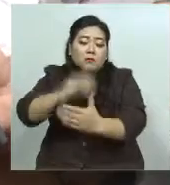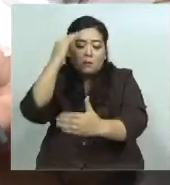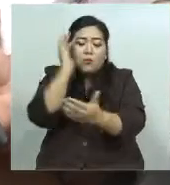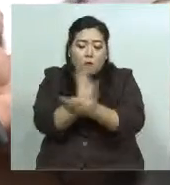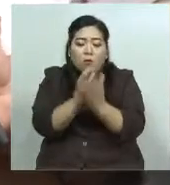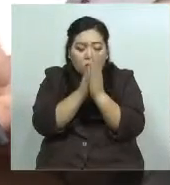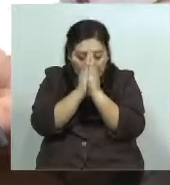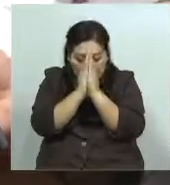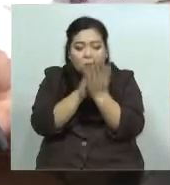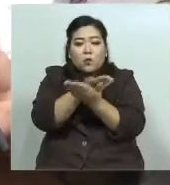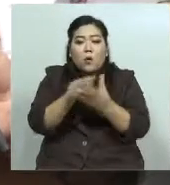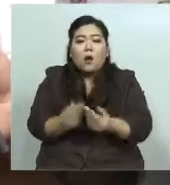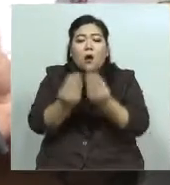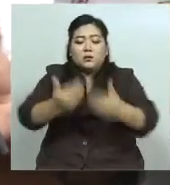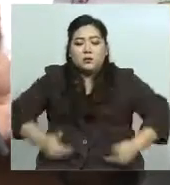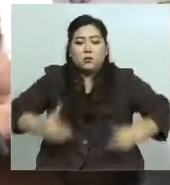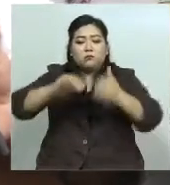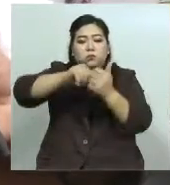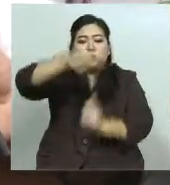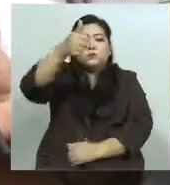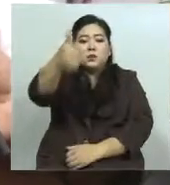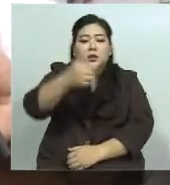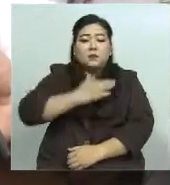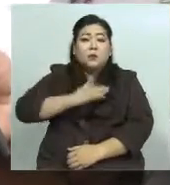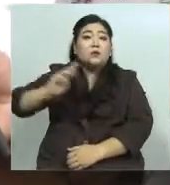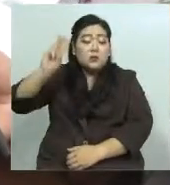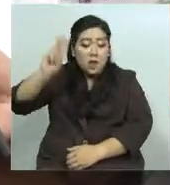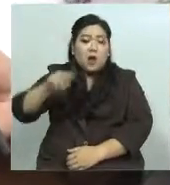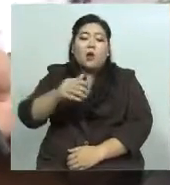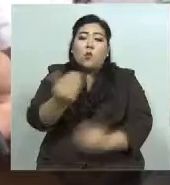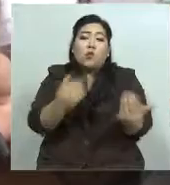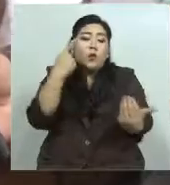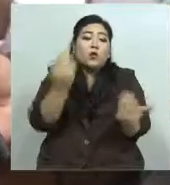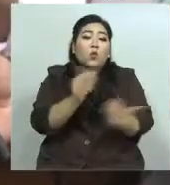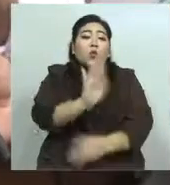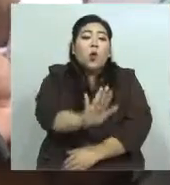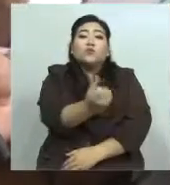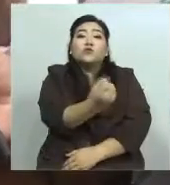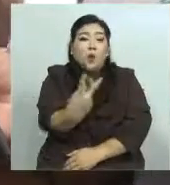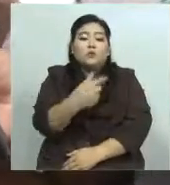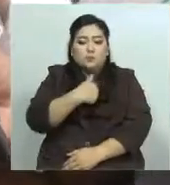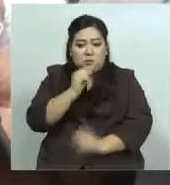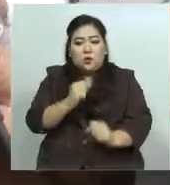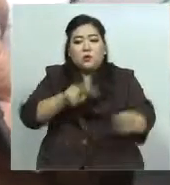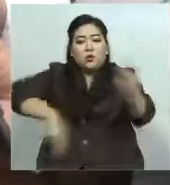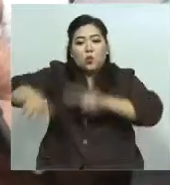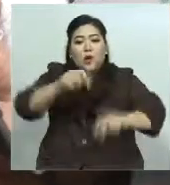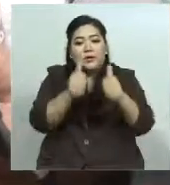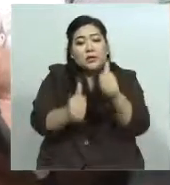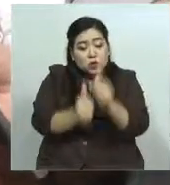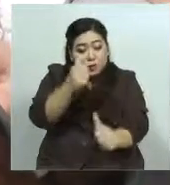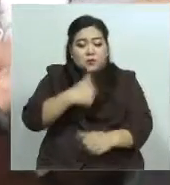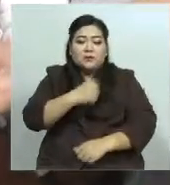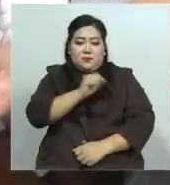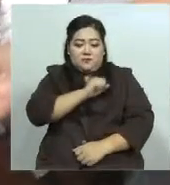สู่สุขติสู่ภพภูมิที่ดีนะคะและขอสัญญาว่าจะดูแลลูกสาวทั้ง2 คนให้ดีที่สุดและตัดสิน